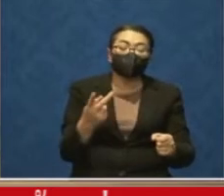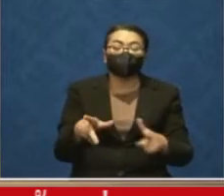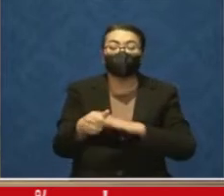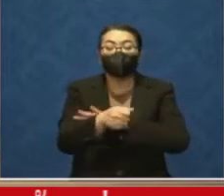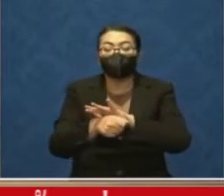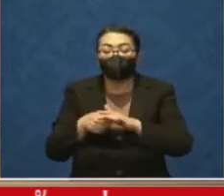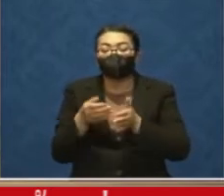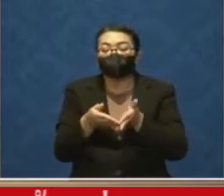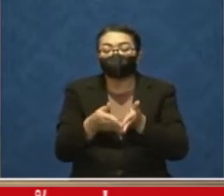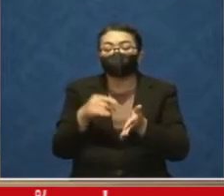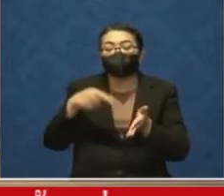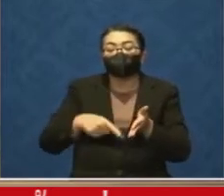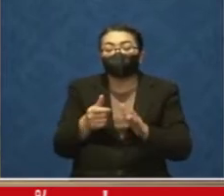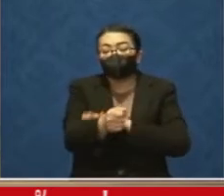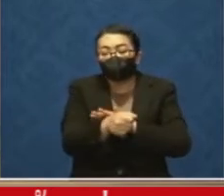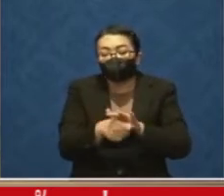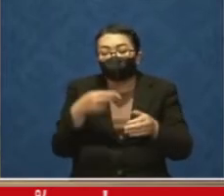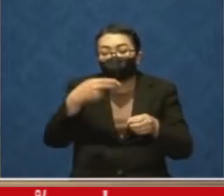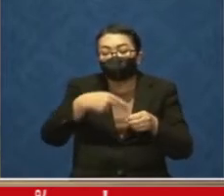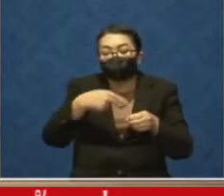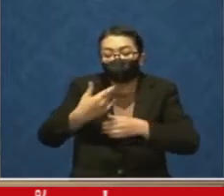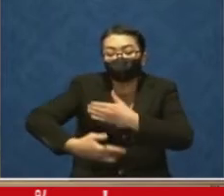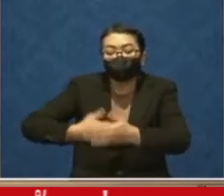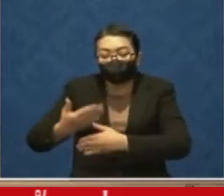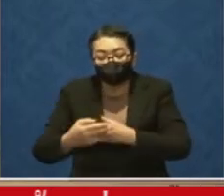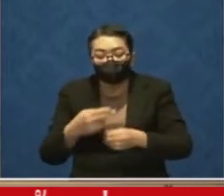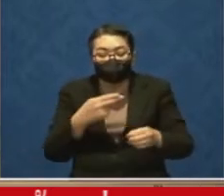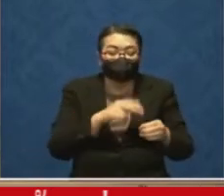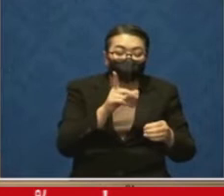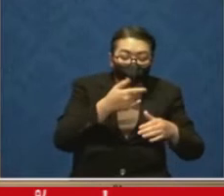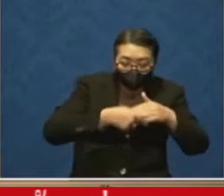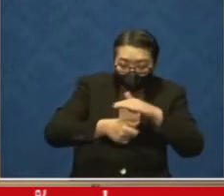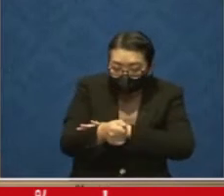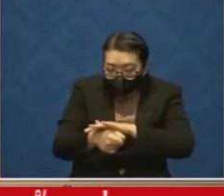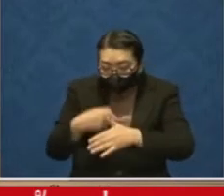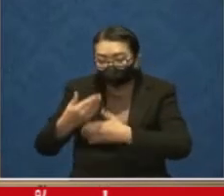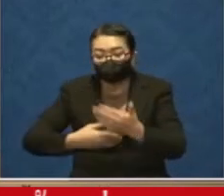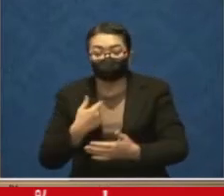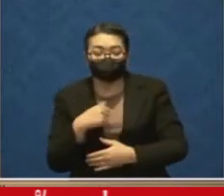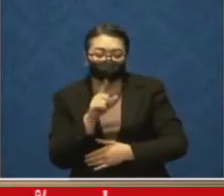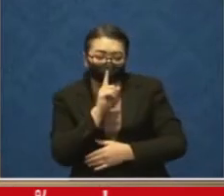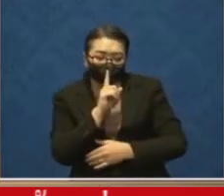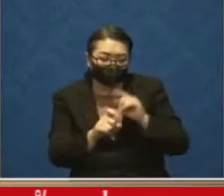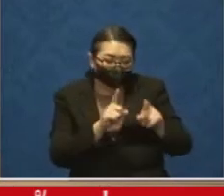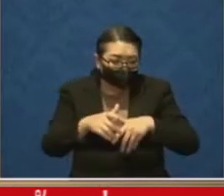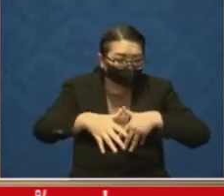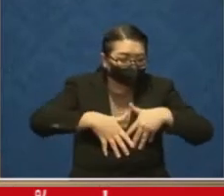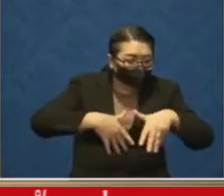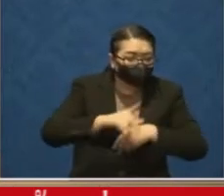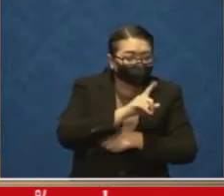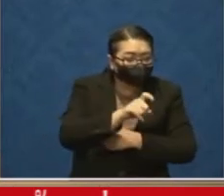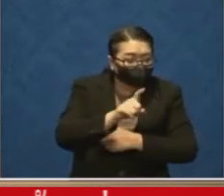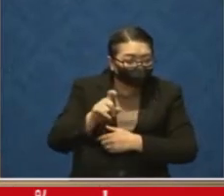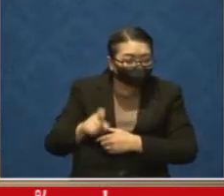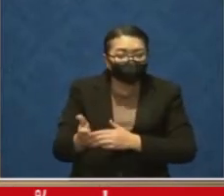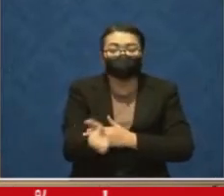เรือประโงเพรนี้เป็นพวกที่ลักรอบเอาน้มนเขียวมาขายผมใช้คามพยายามไปพูดกับพี่น้องที่ป